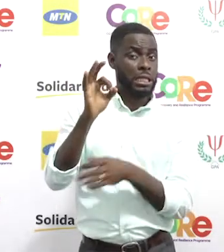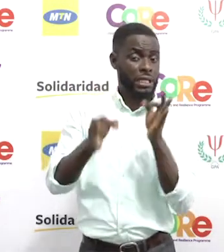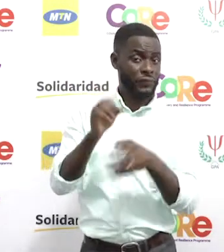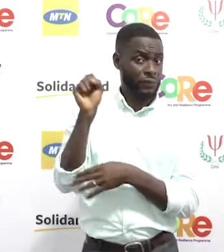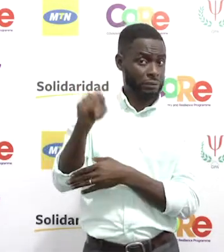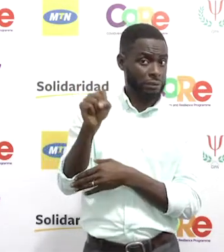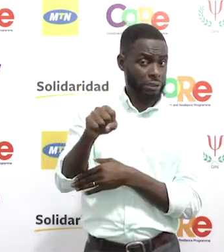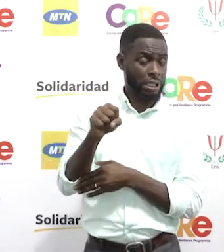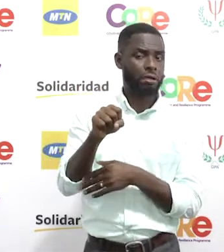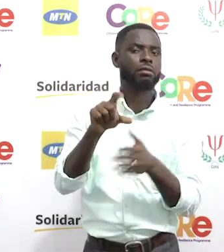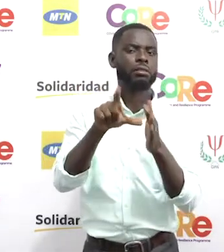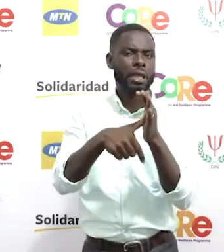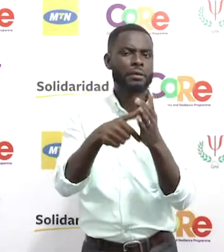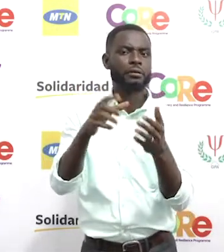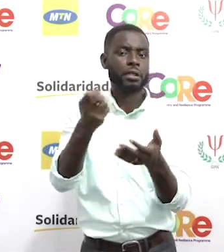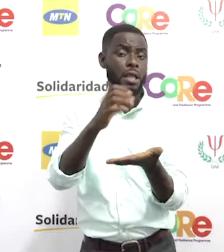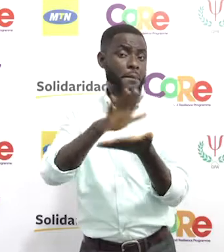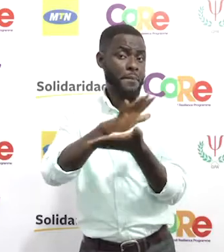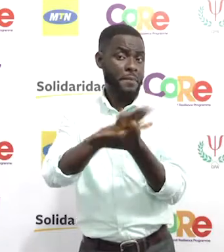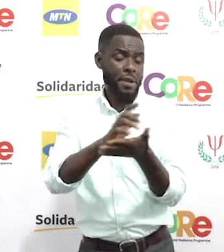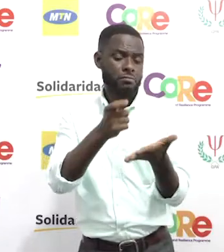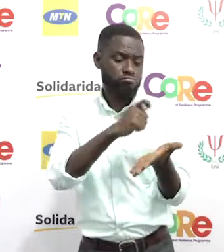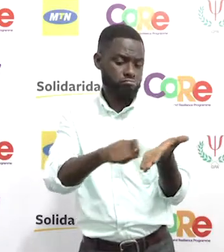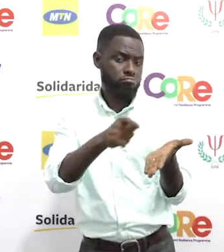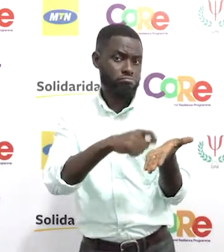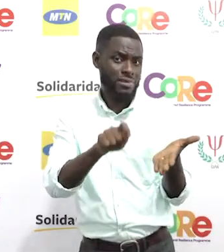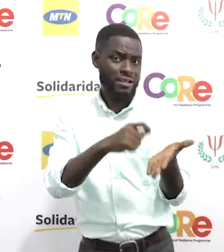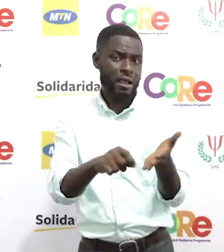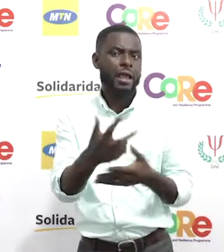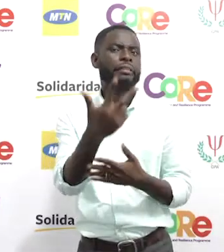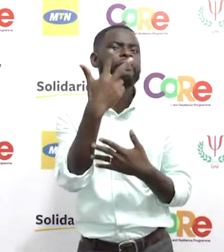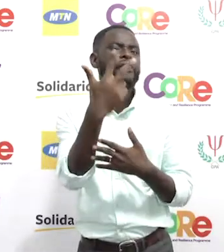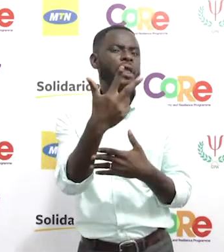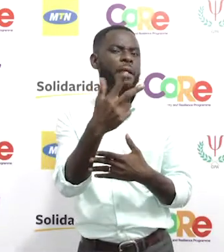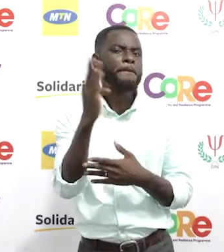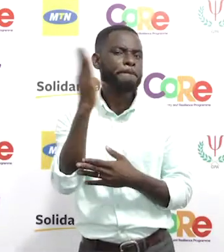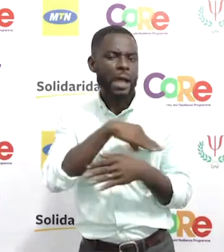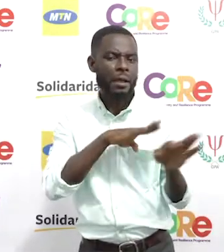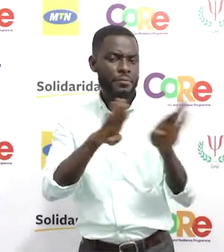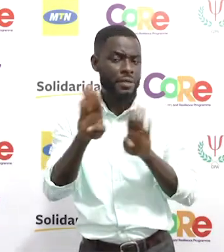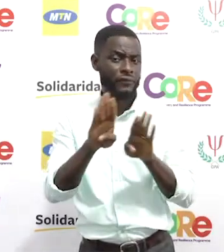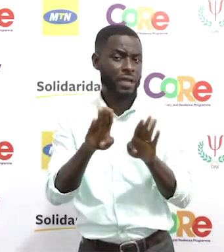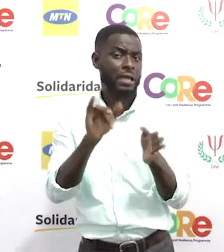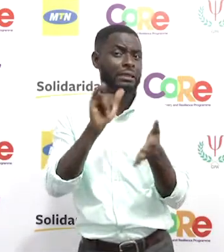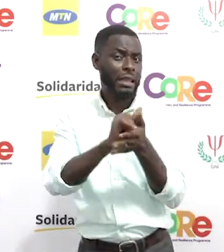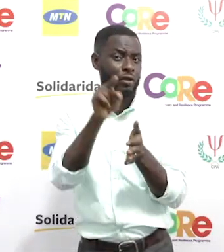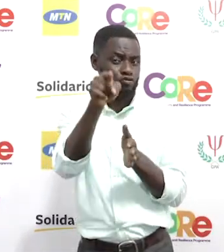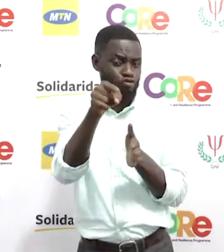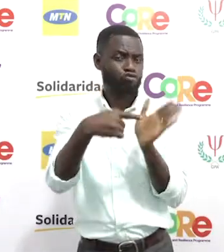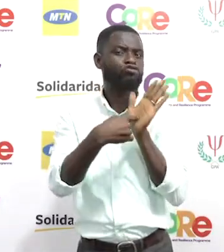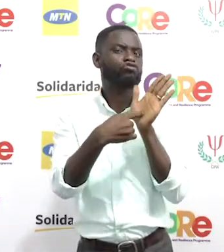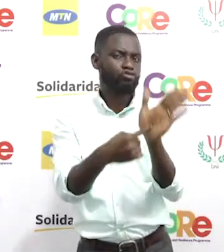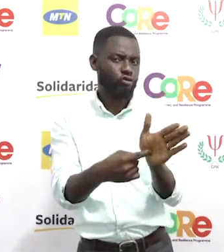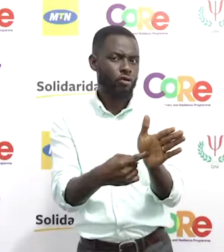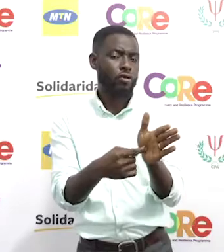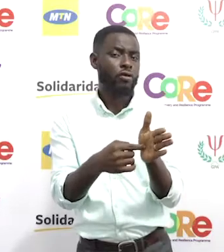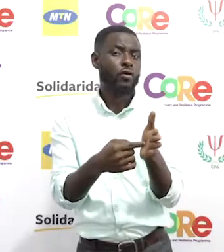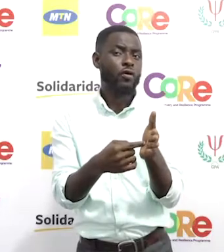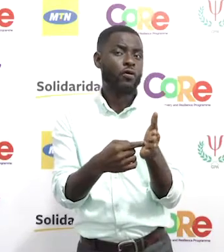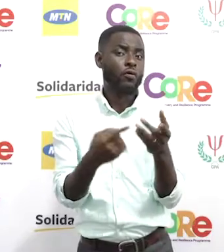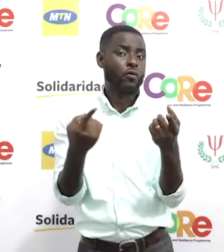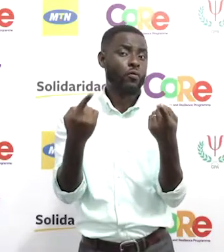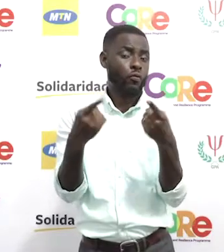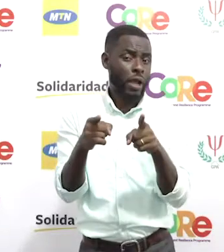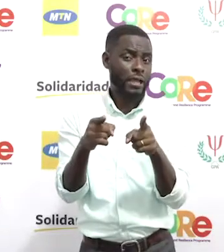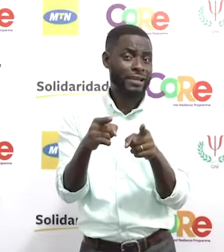woko mlindang. Hee lo dabi. Ke hee. Ko wolo. Nongma subanko ni ojiele kbo ni e